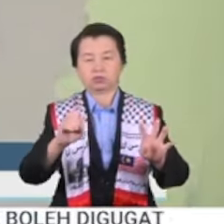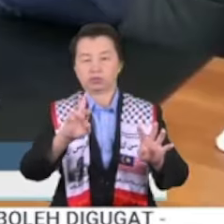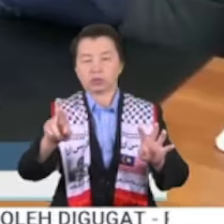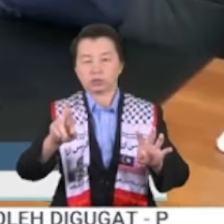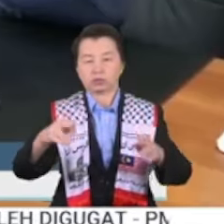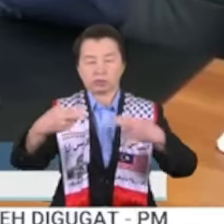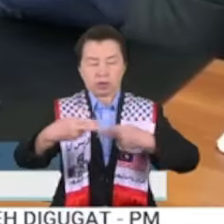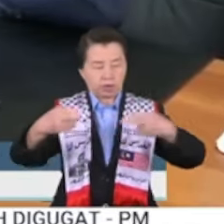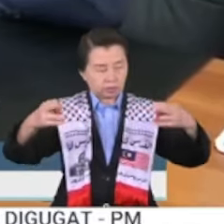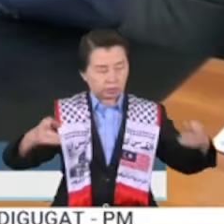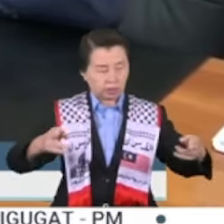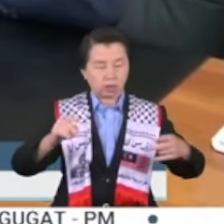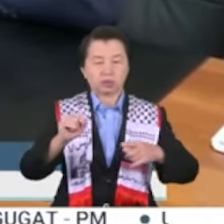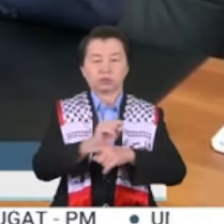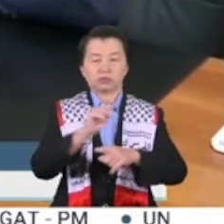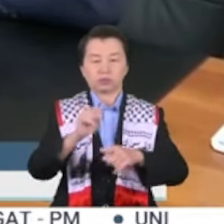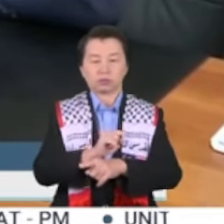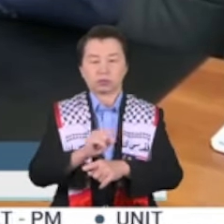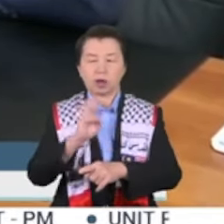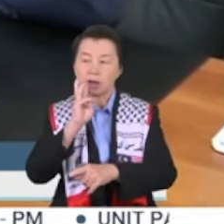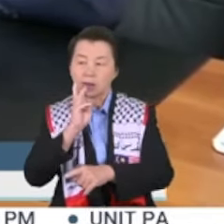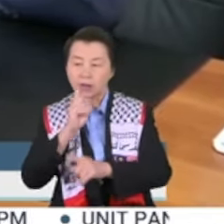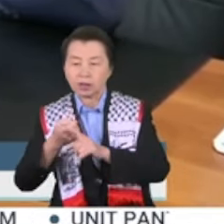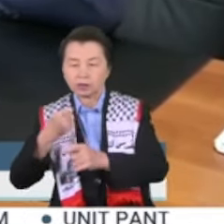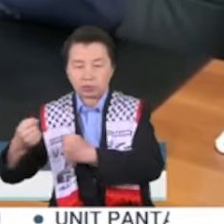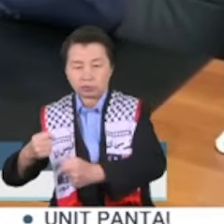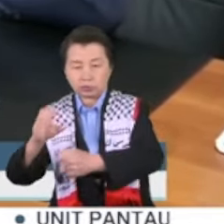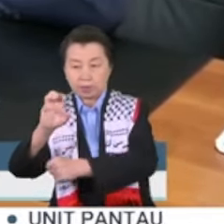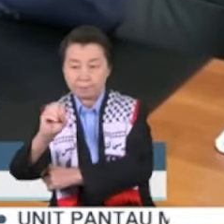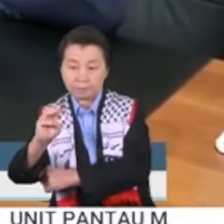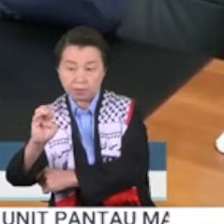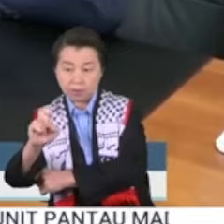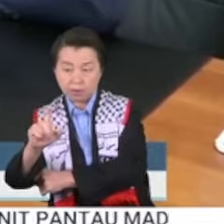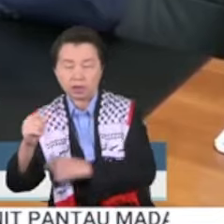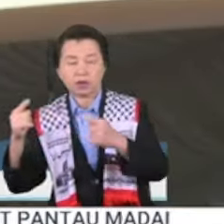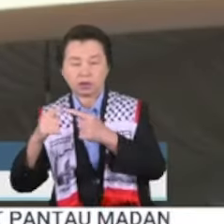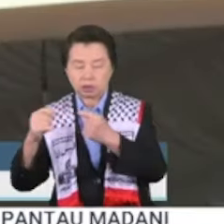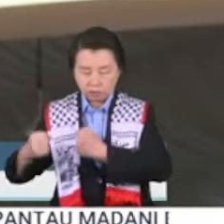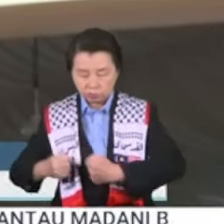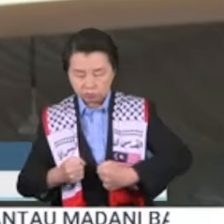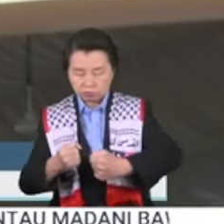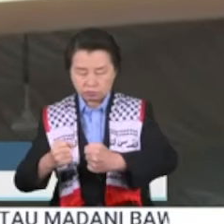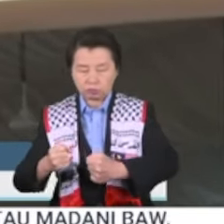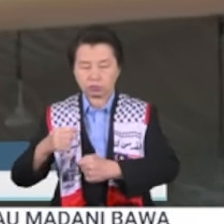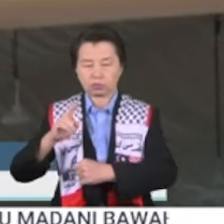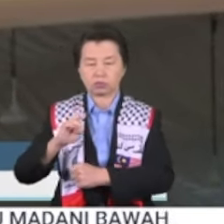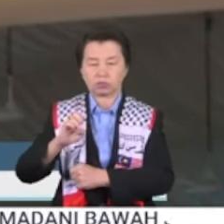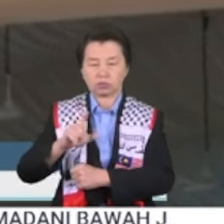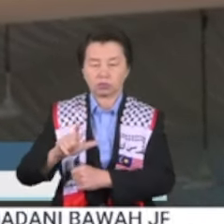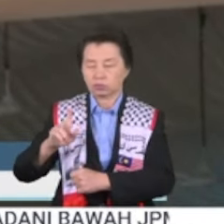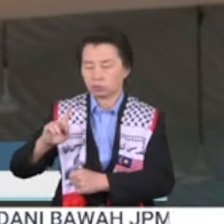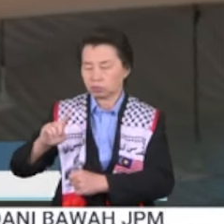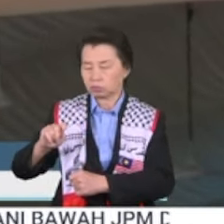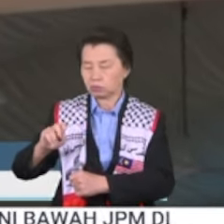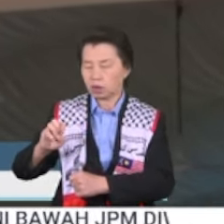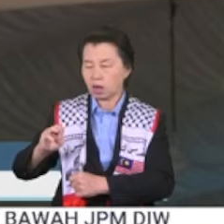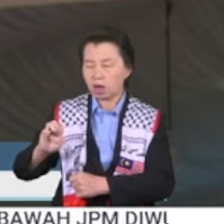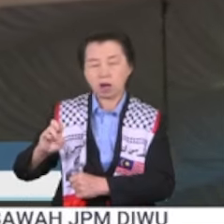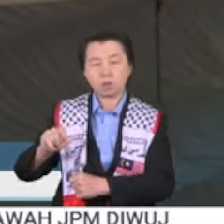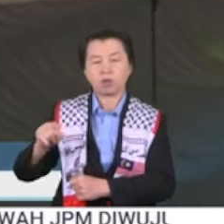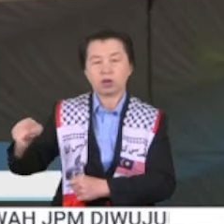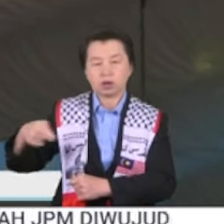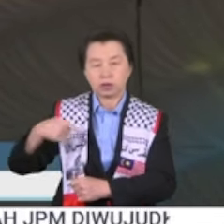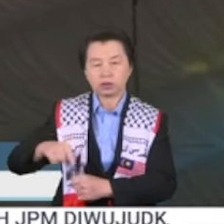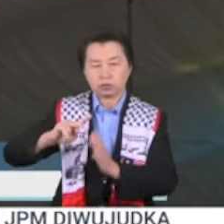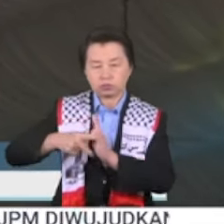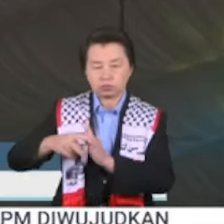hektar. Ia menggunakan sumber air Sungai Meligan sehingga ke Sungai Padas Ulu Temani Kemabung sebagai